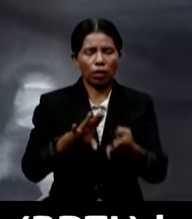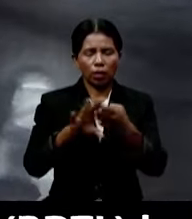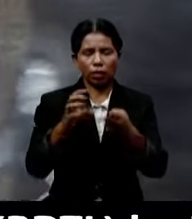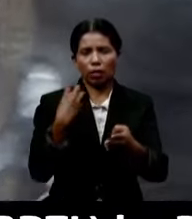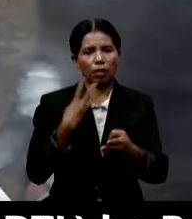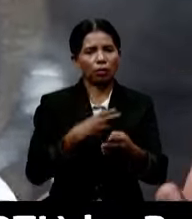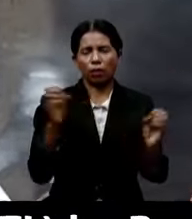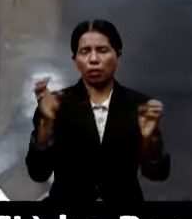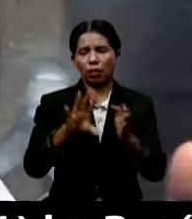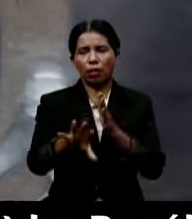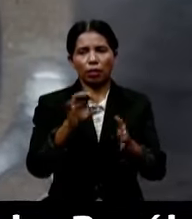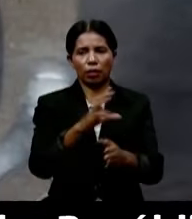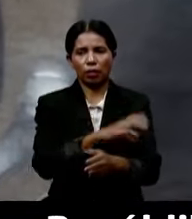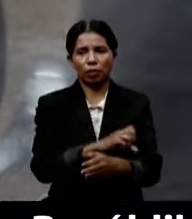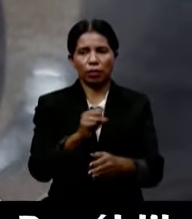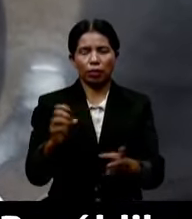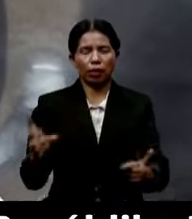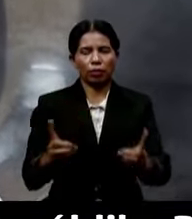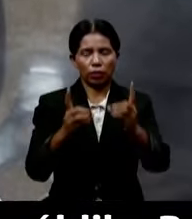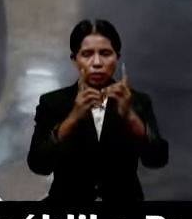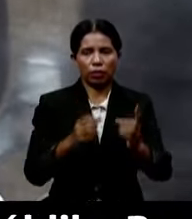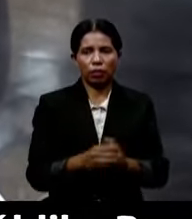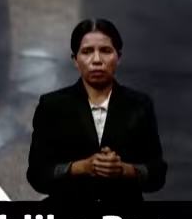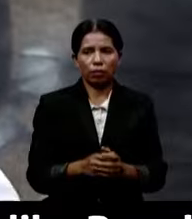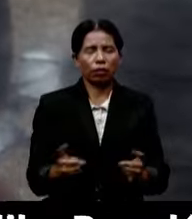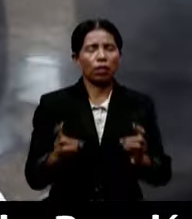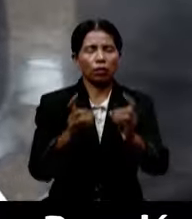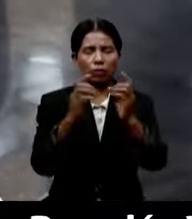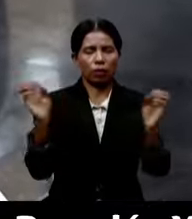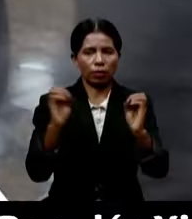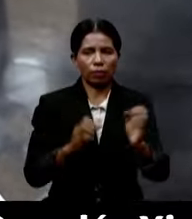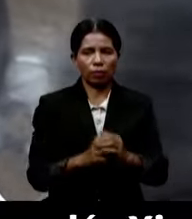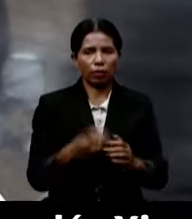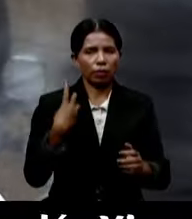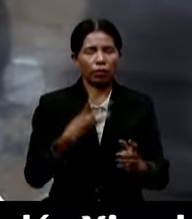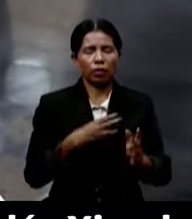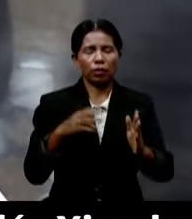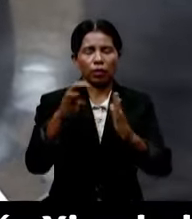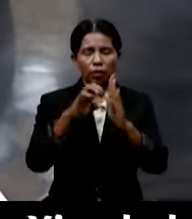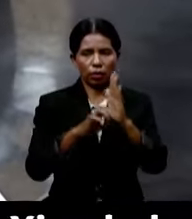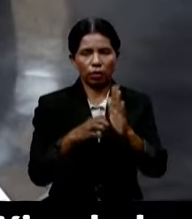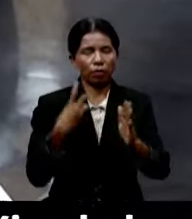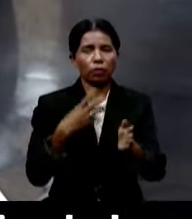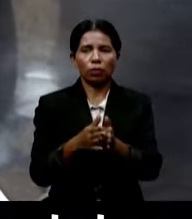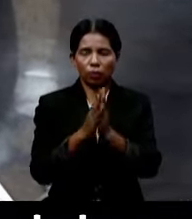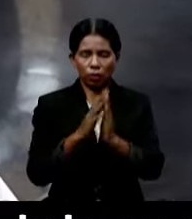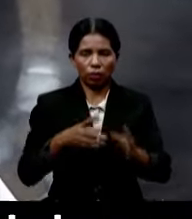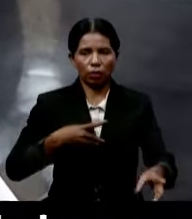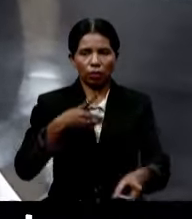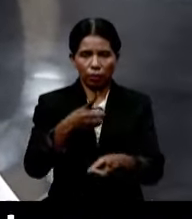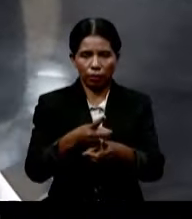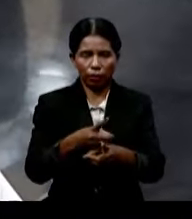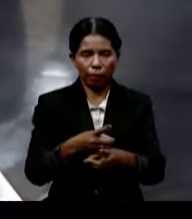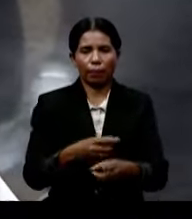ami lehetang ida. Ami até estar na mestor la bele. Estar ni tahstor la bele. Tamba ye estar ni tahstor la bele. Mas ami zizire tamne direct.